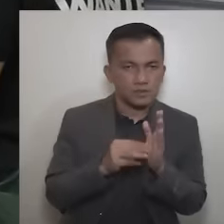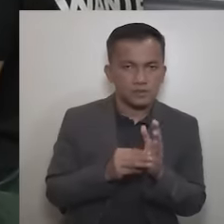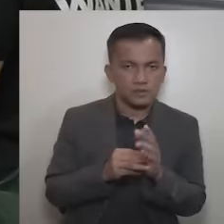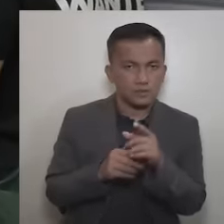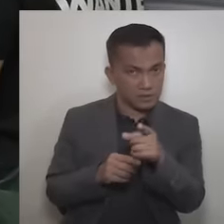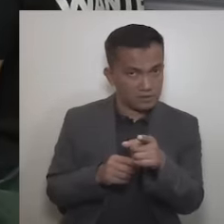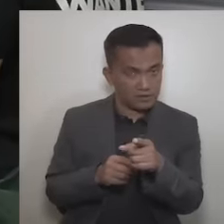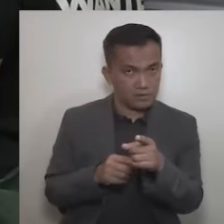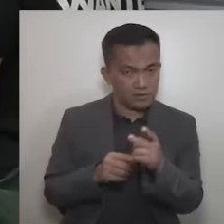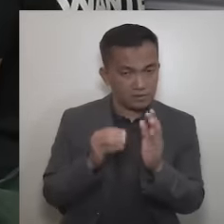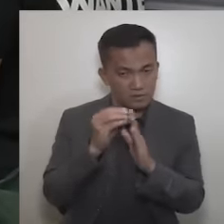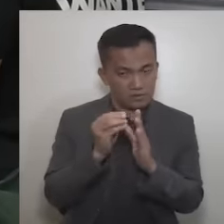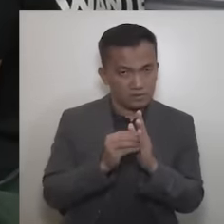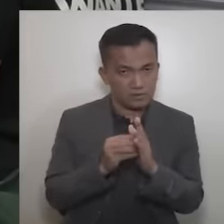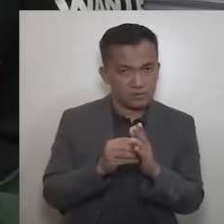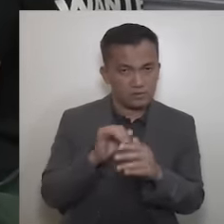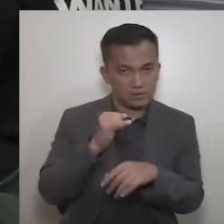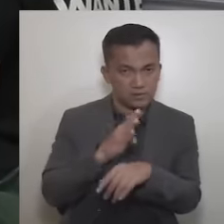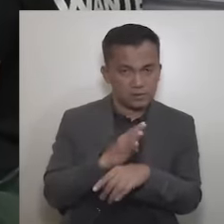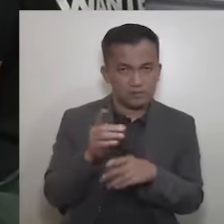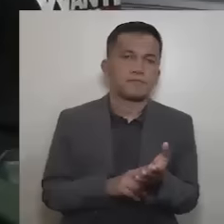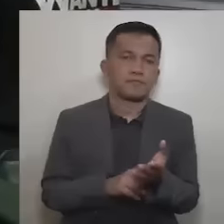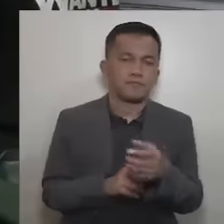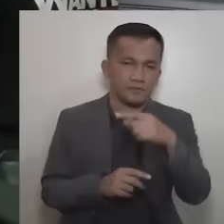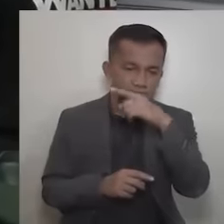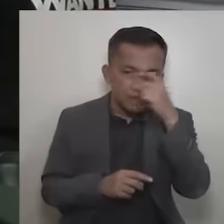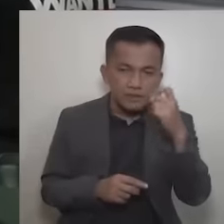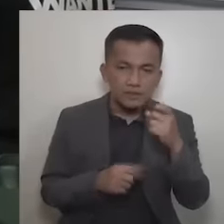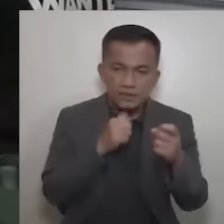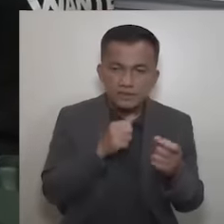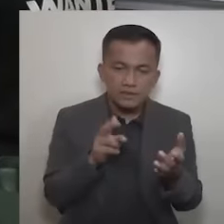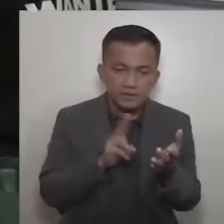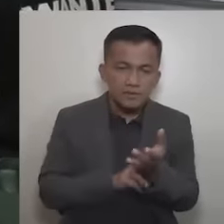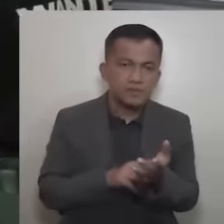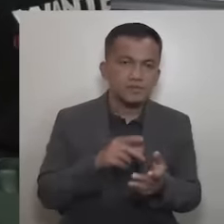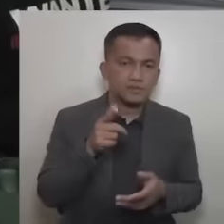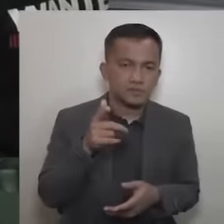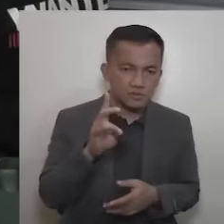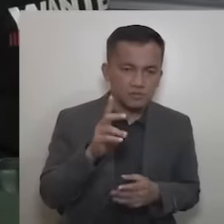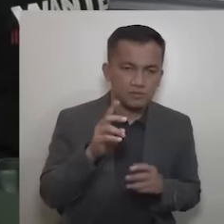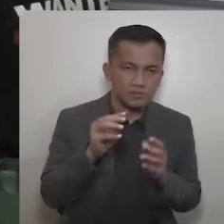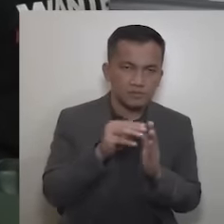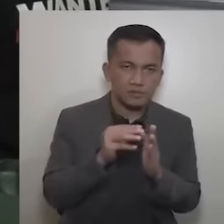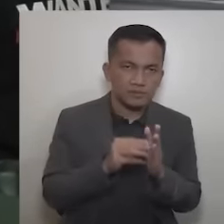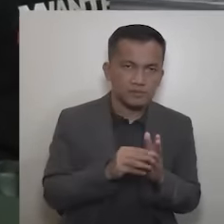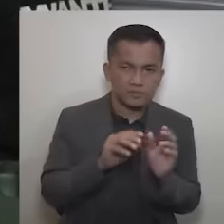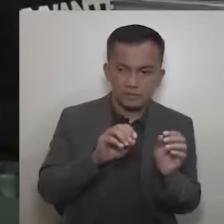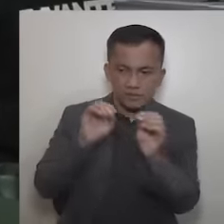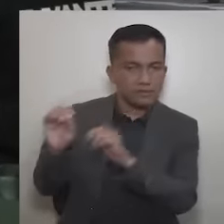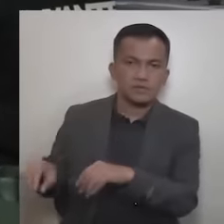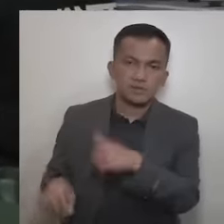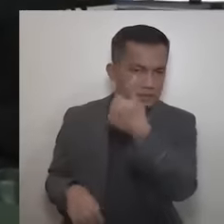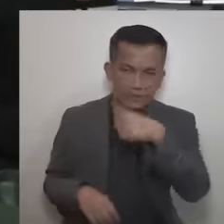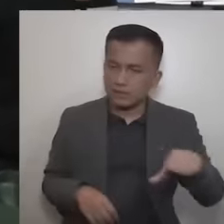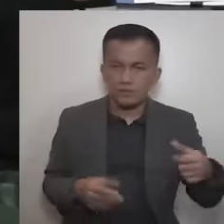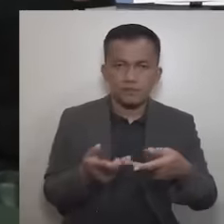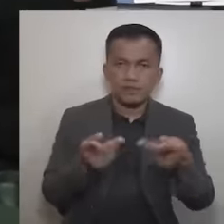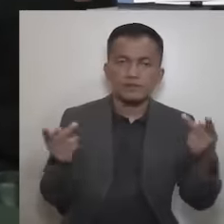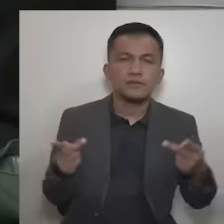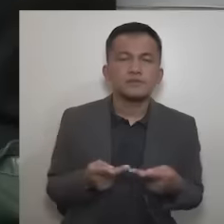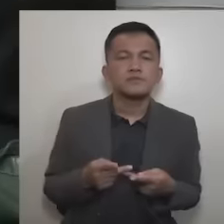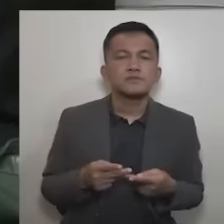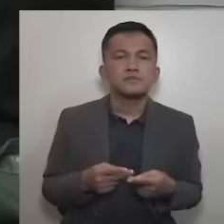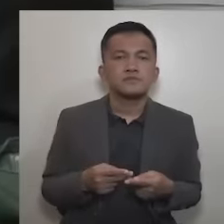million. Yan po ba ay nakalagay sa job description niya? Dahil hindi ka pipirma sa 27 million, ipatatapon kita kahit saan ko